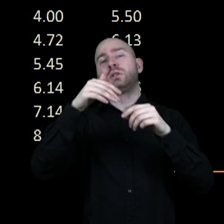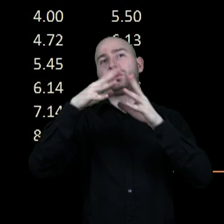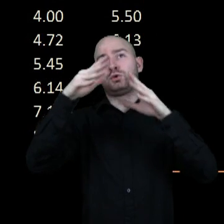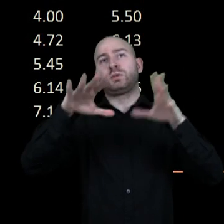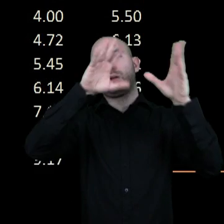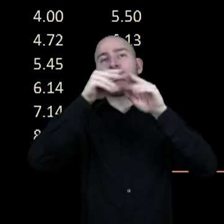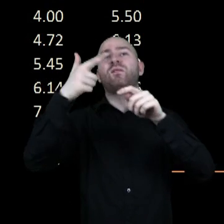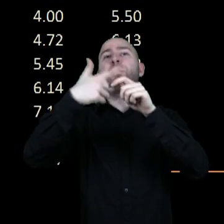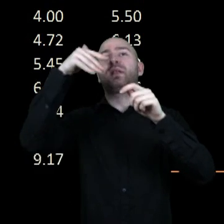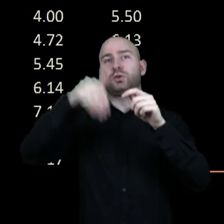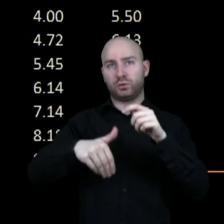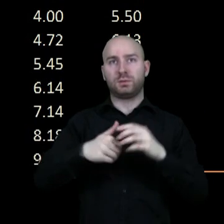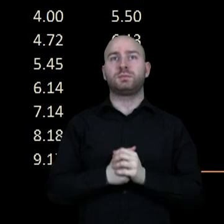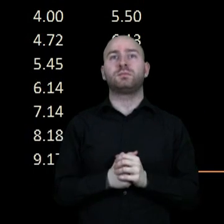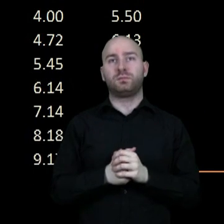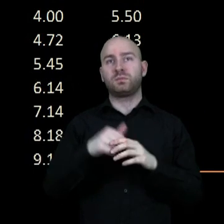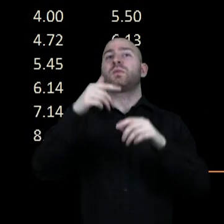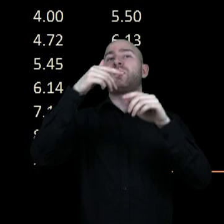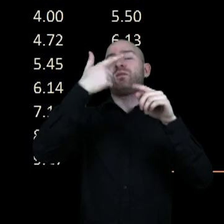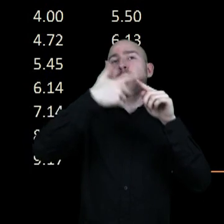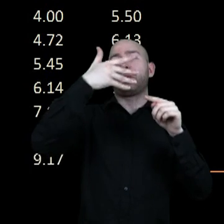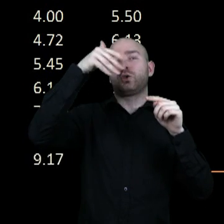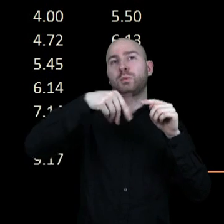dlatego piszę H8 minus H7.